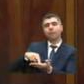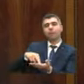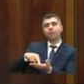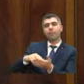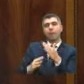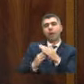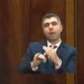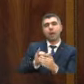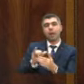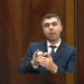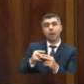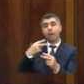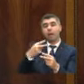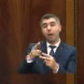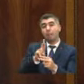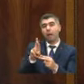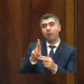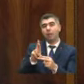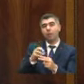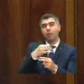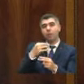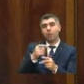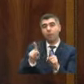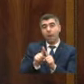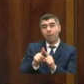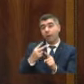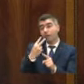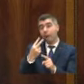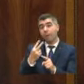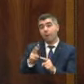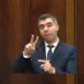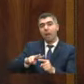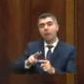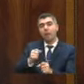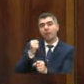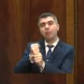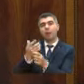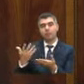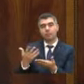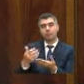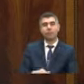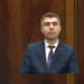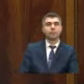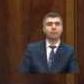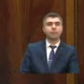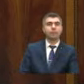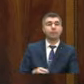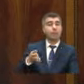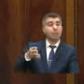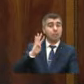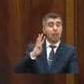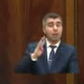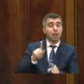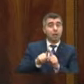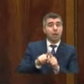ما قاله الخطاب الملكي السيد رئيس إن لم نعكسه في هذه المرحلة؟ سمعنا مع كامل الأسف